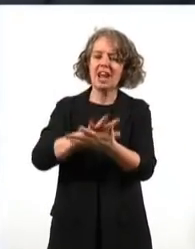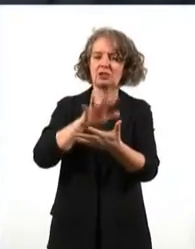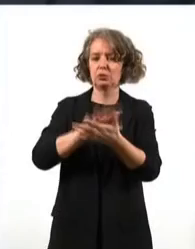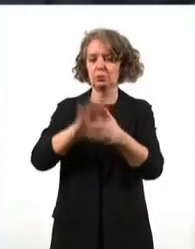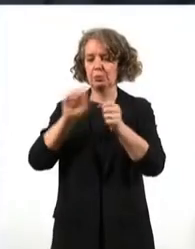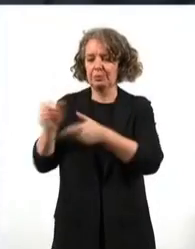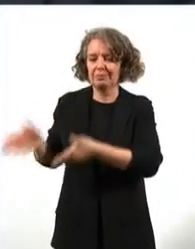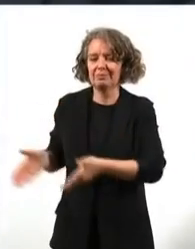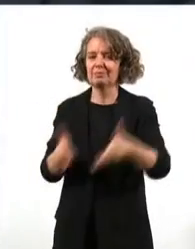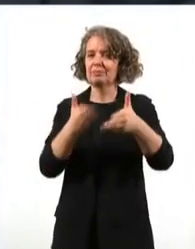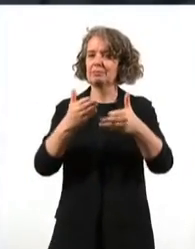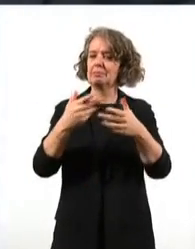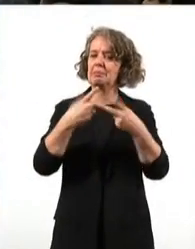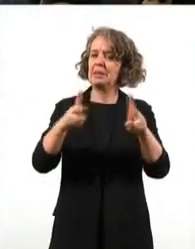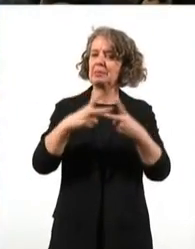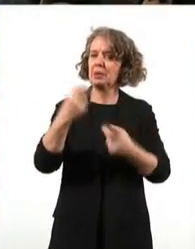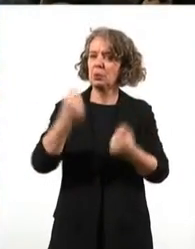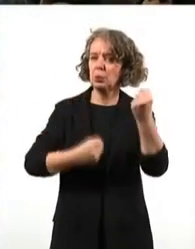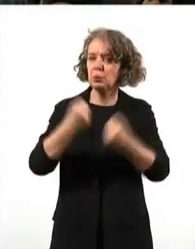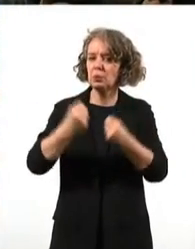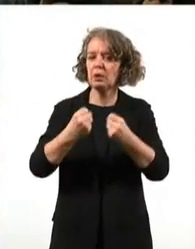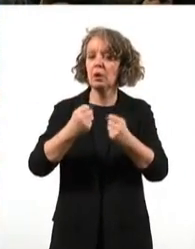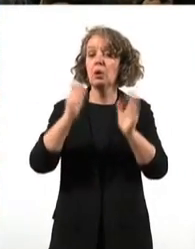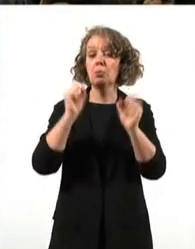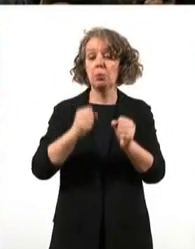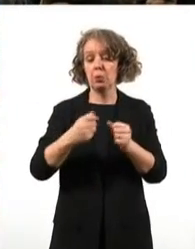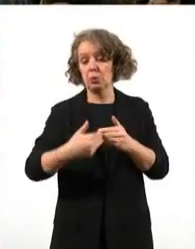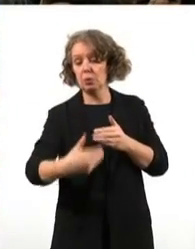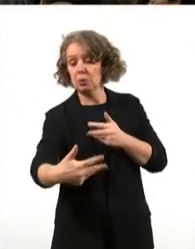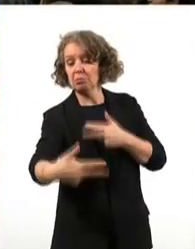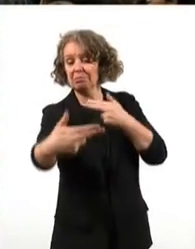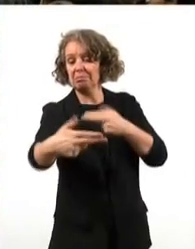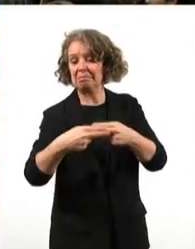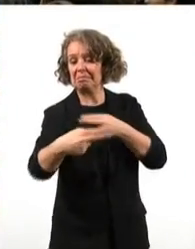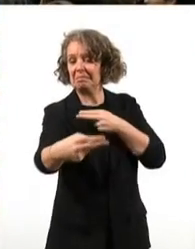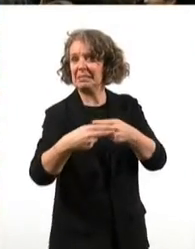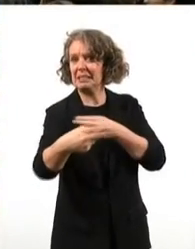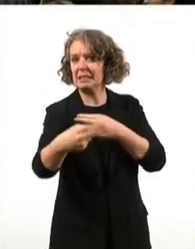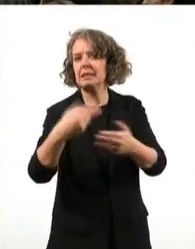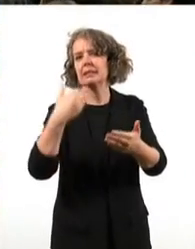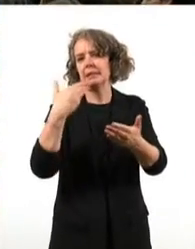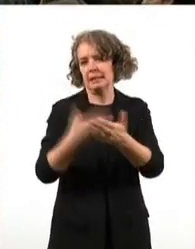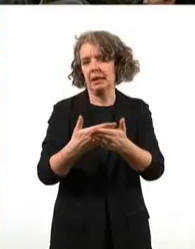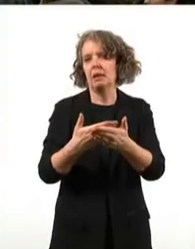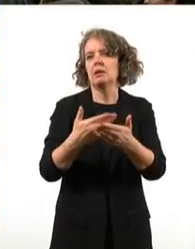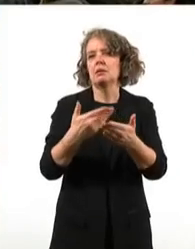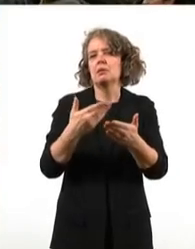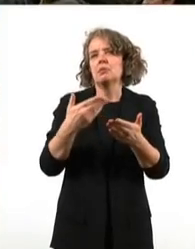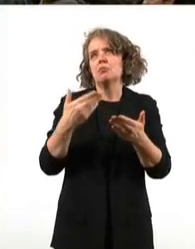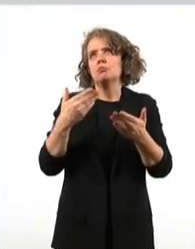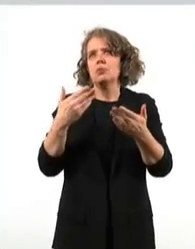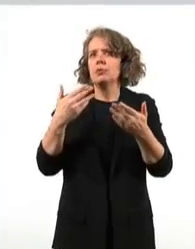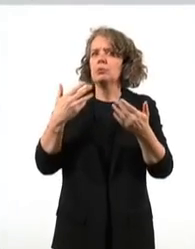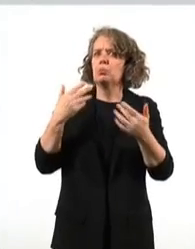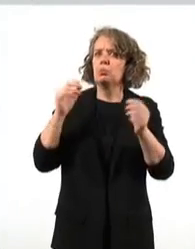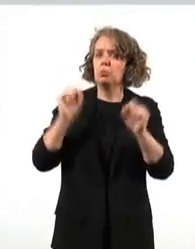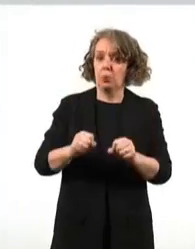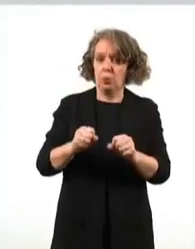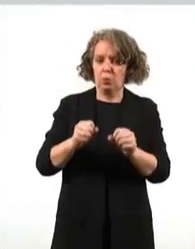conduire et dans quel délai on peut passer son permis de conduire. Là, c'est, je pense, quelque chose de très transformant